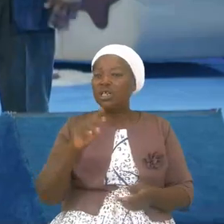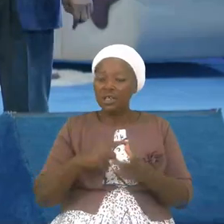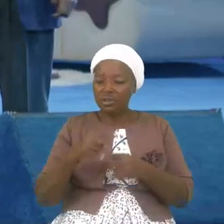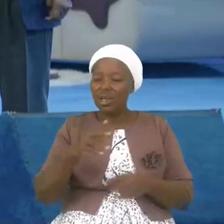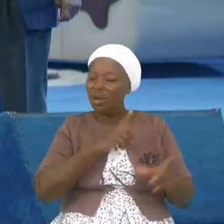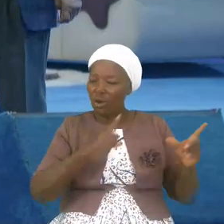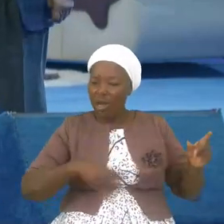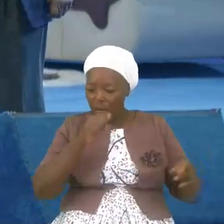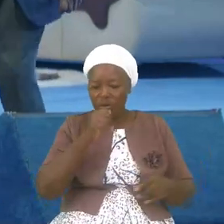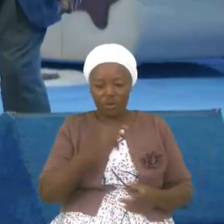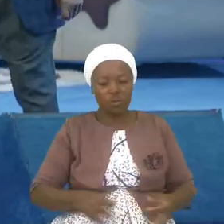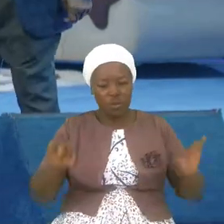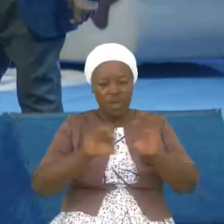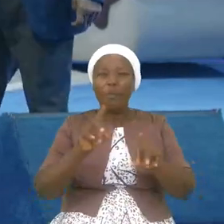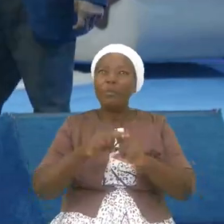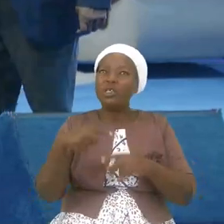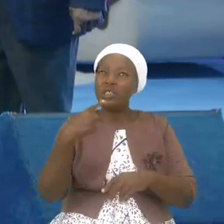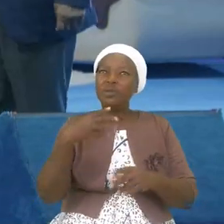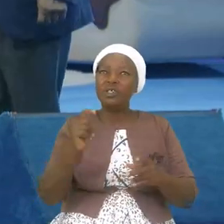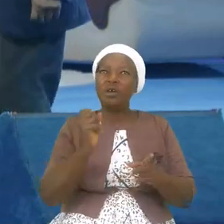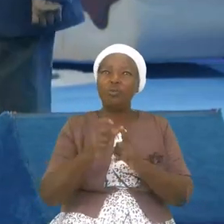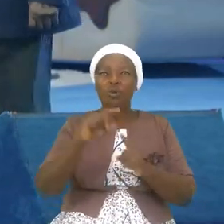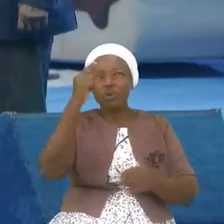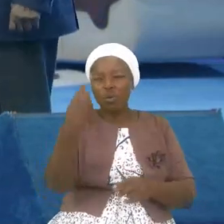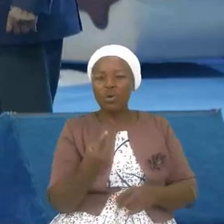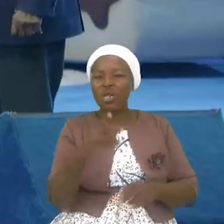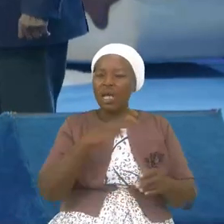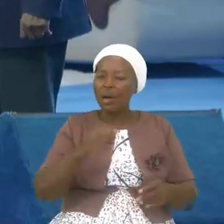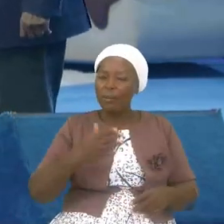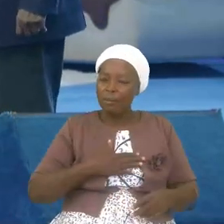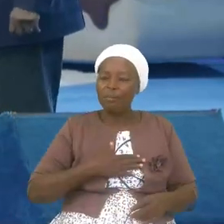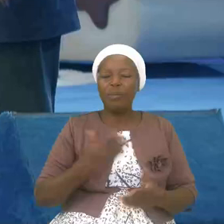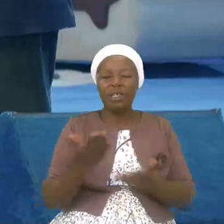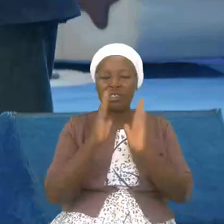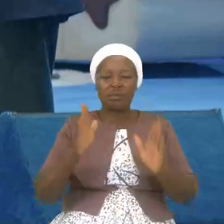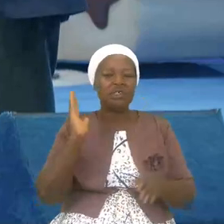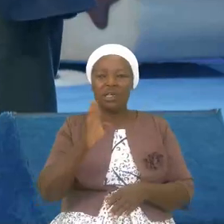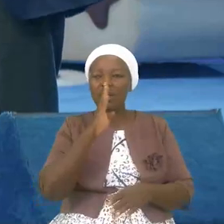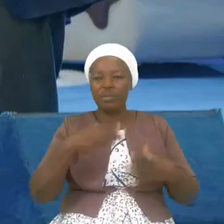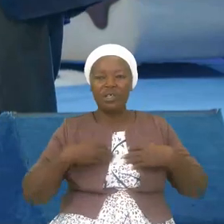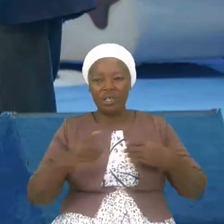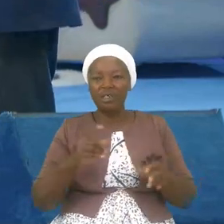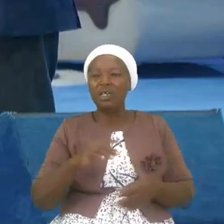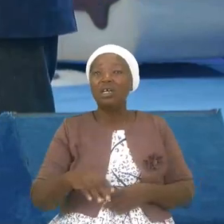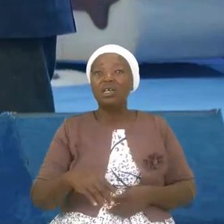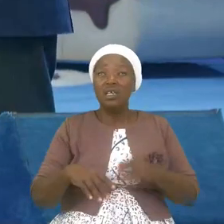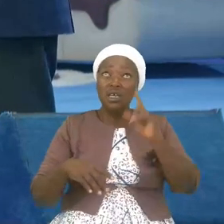digne, mais dis seulement un mot, et mon serviteur sera guéri.